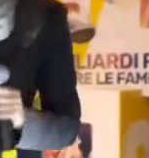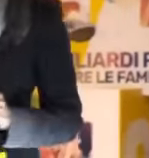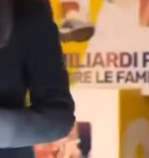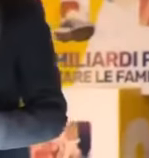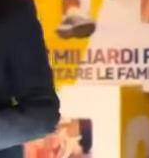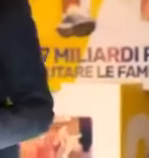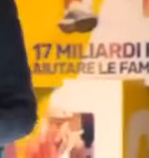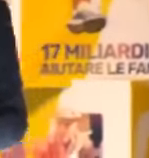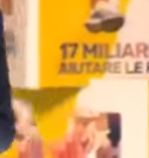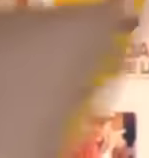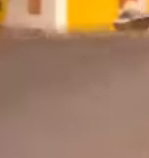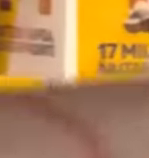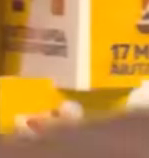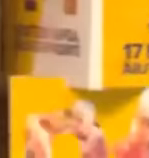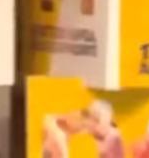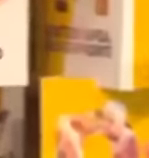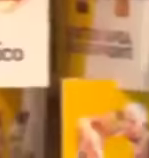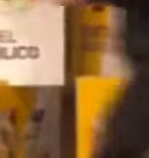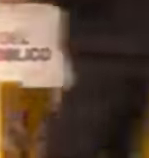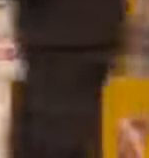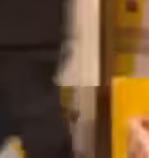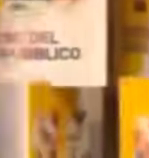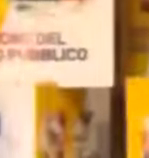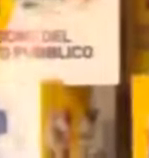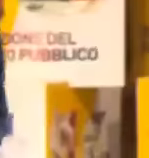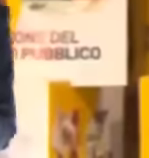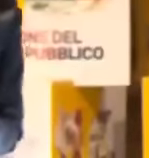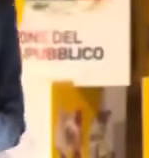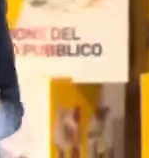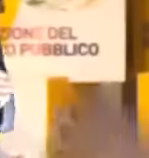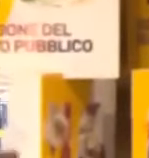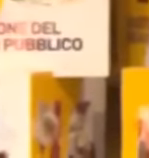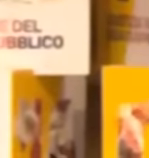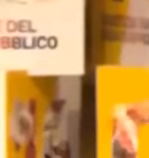Ciao a tutti, ci vediamo dopo. Godetevela.